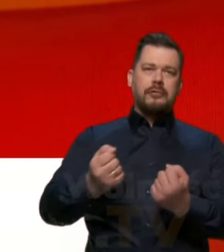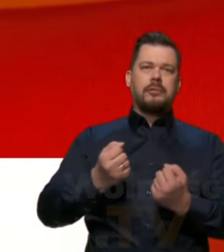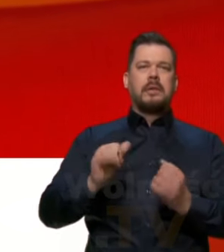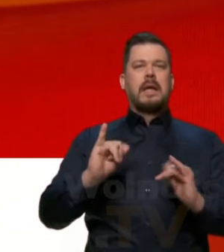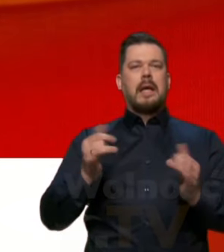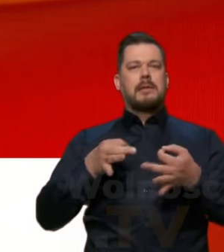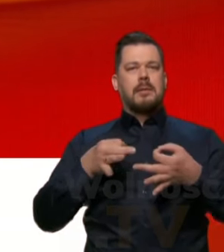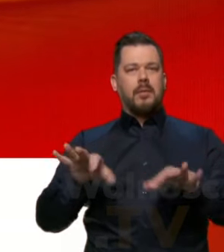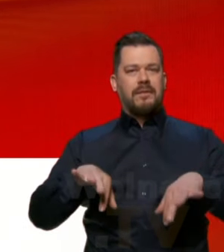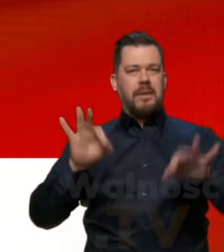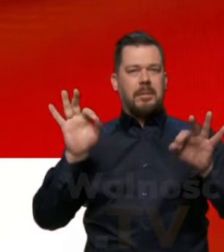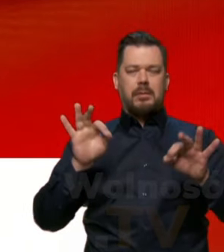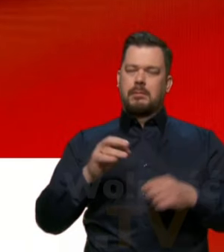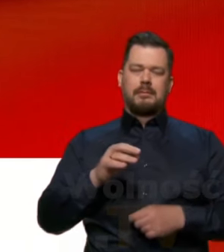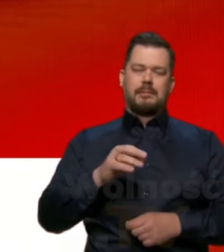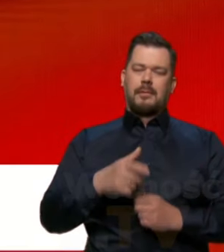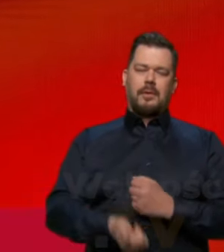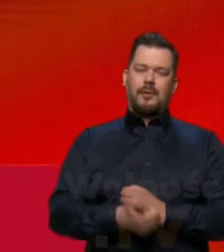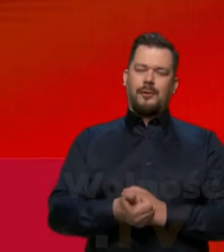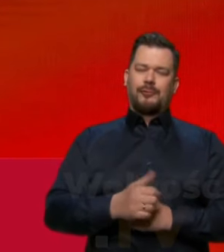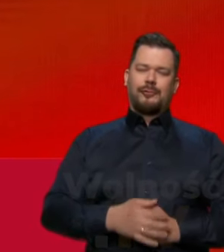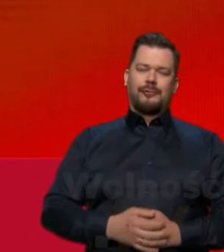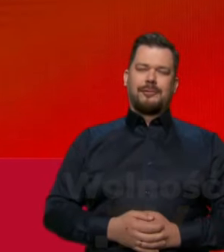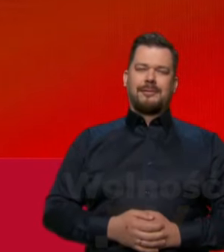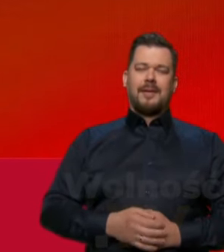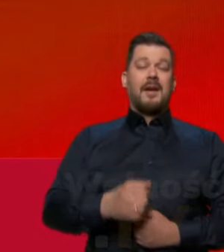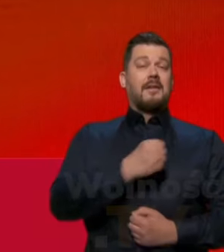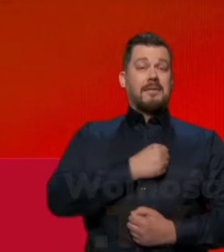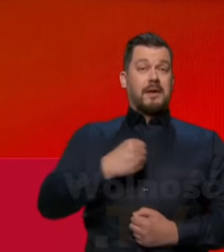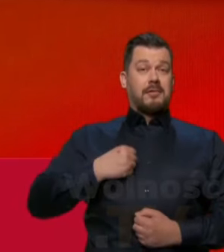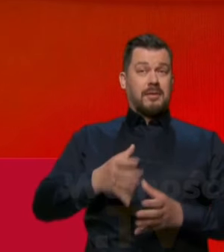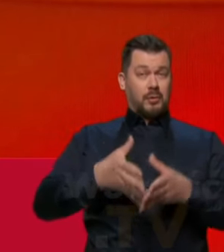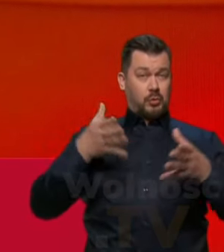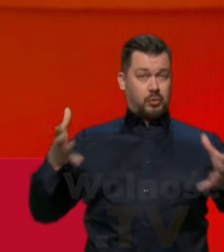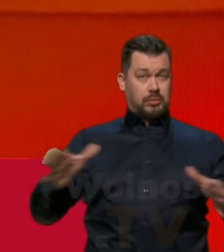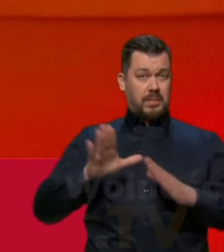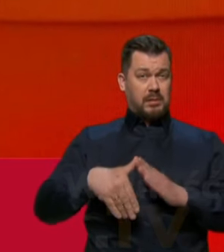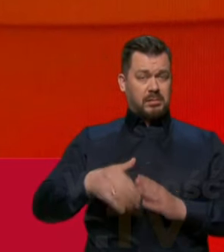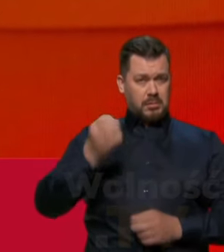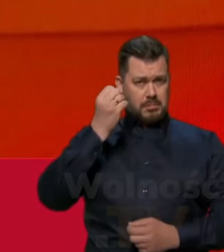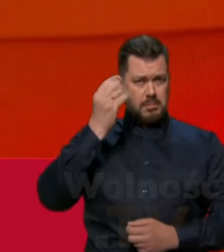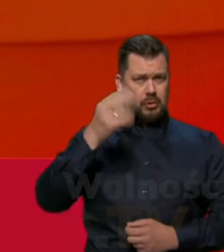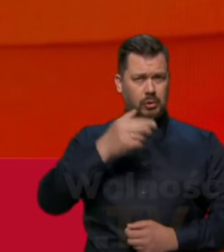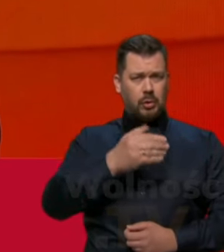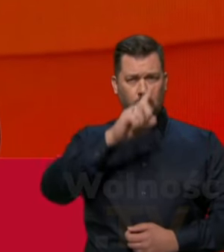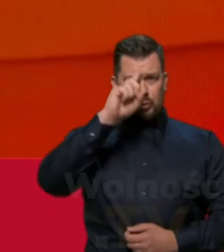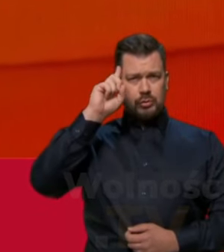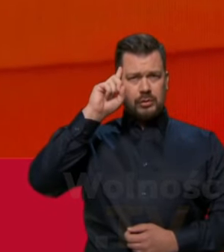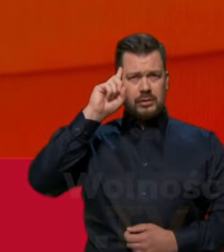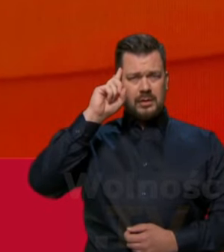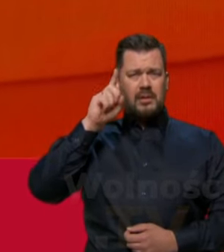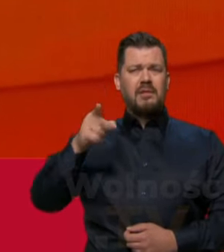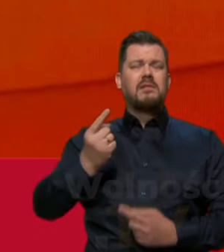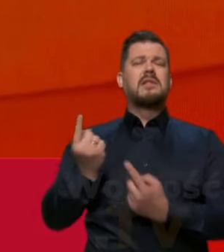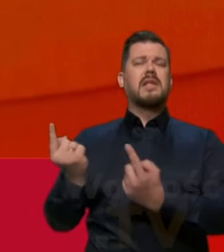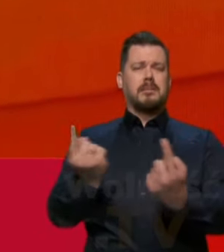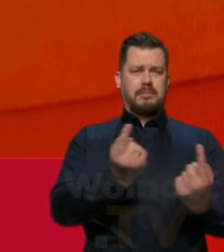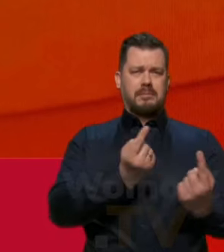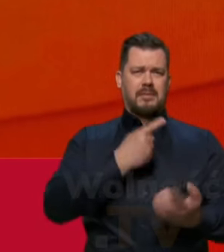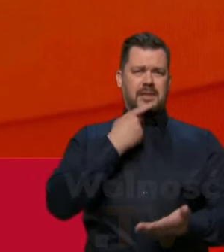poruszać. Warszawa jest dużym miastem, mądrych ludzi i myślę, że te sprawy powinniśmy